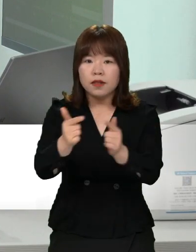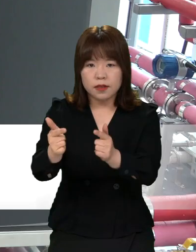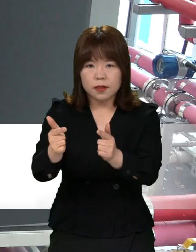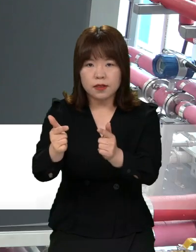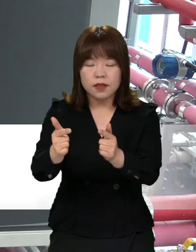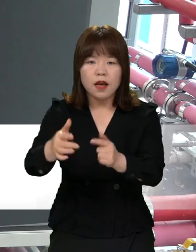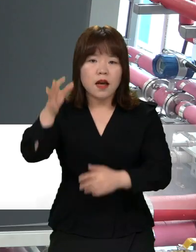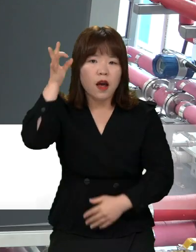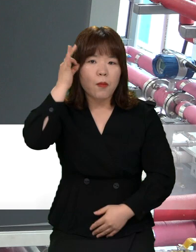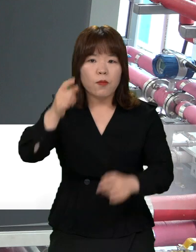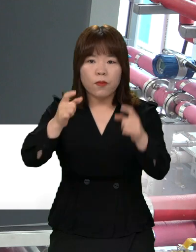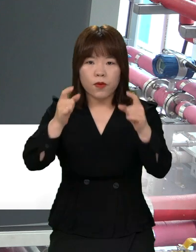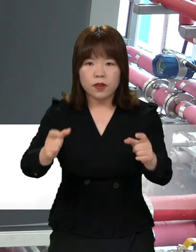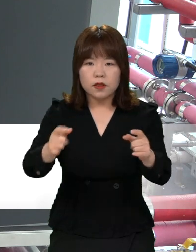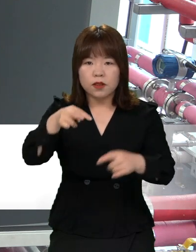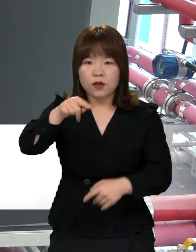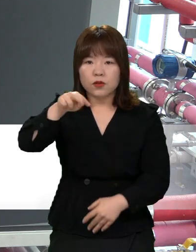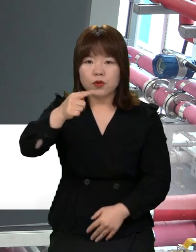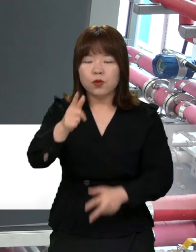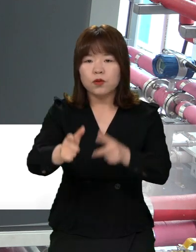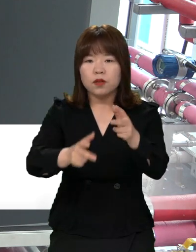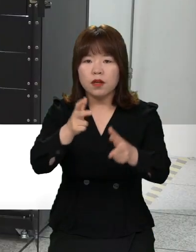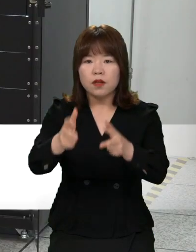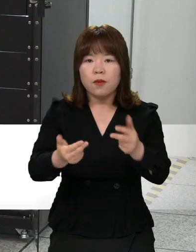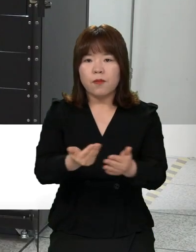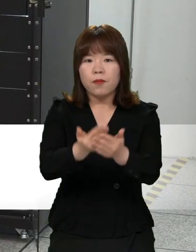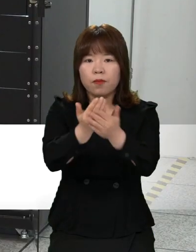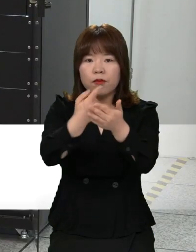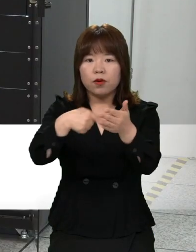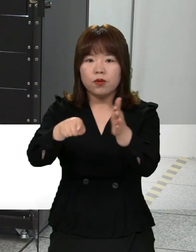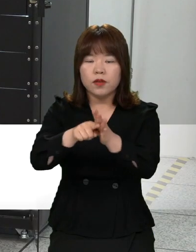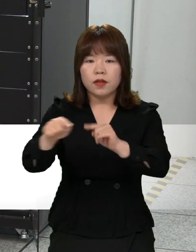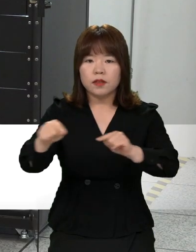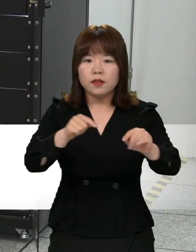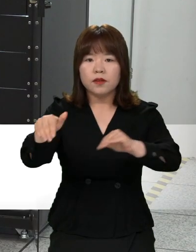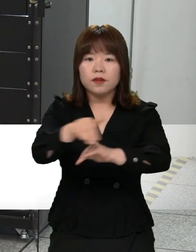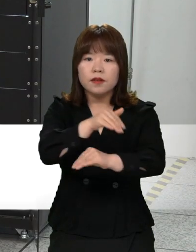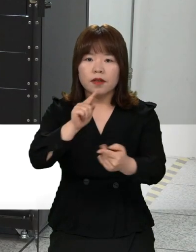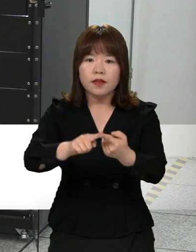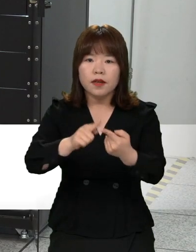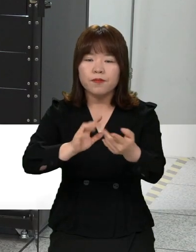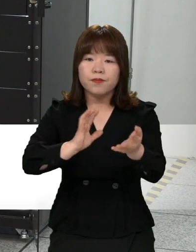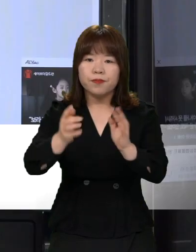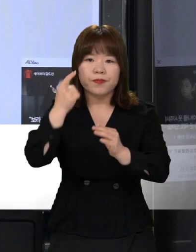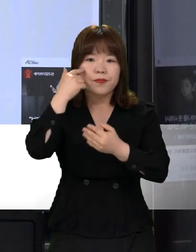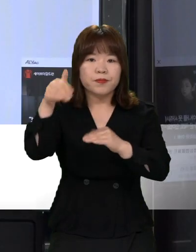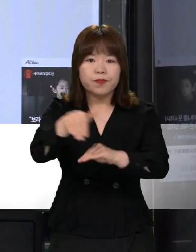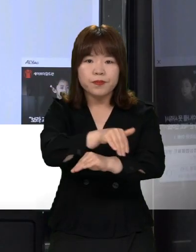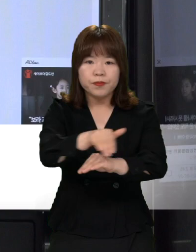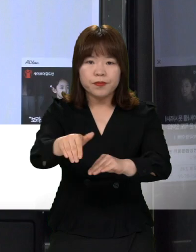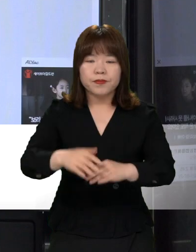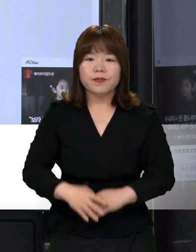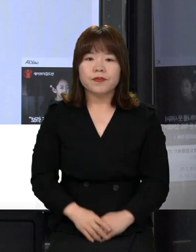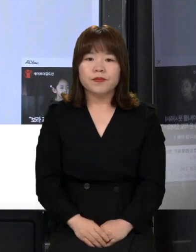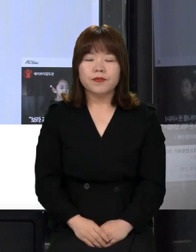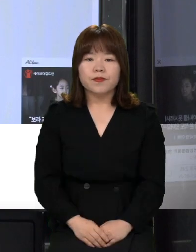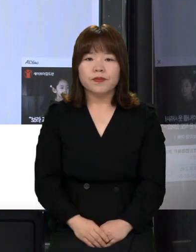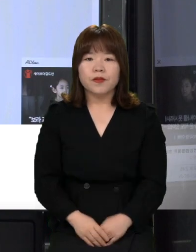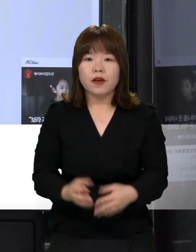위한 금융 지원책 발굴 등 지역 수소산업 활성화를 위한 정책에 대해 활발히 논의할